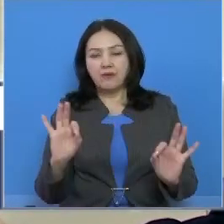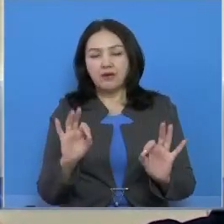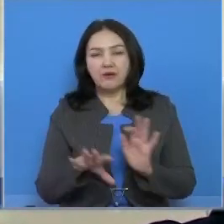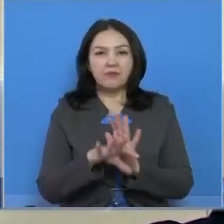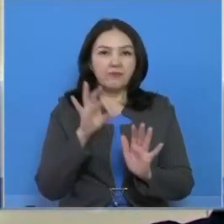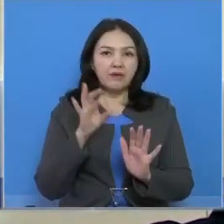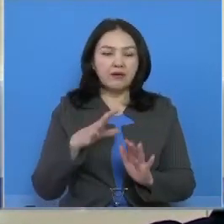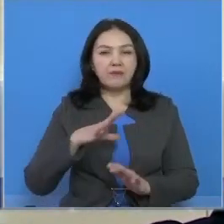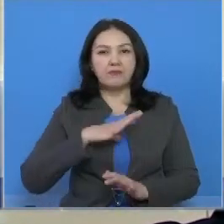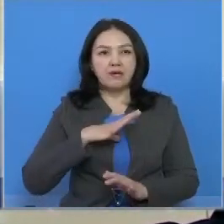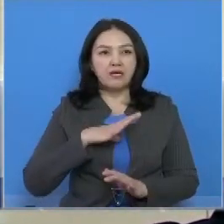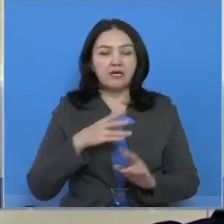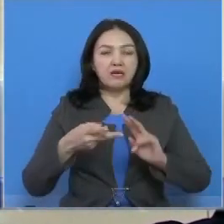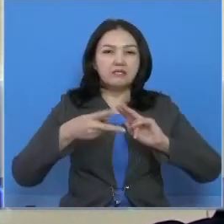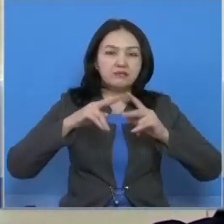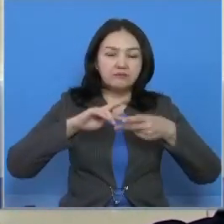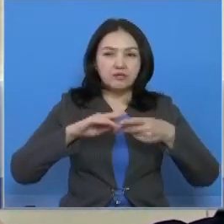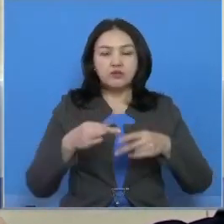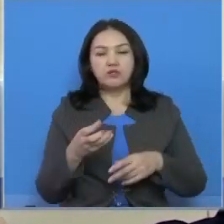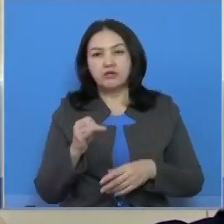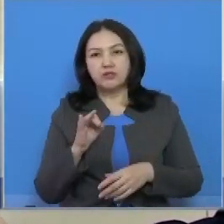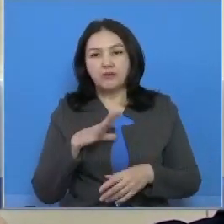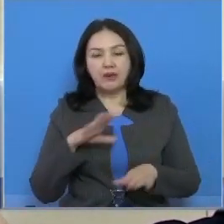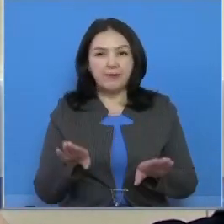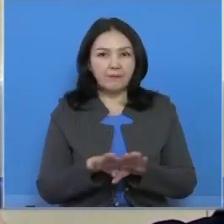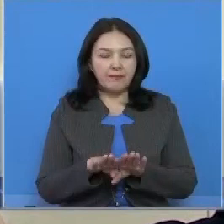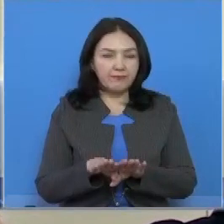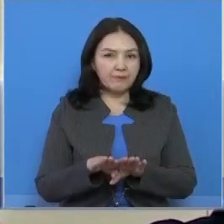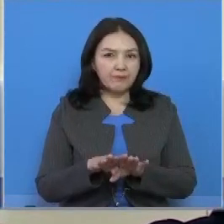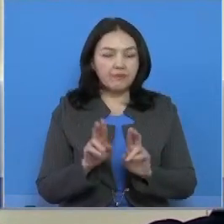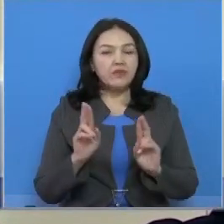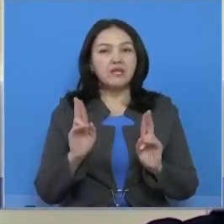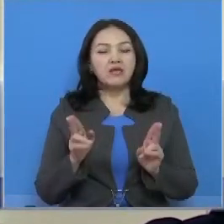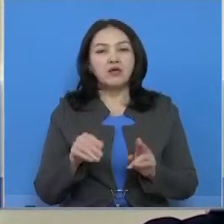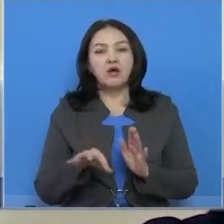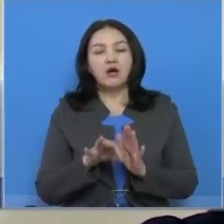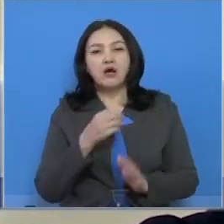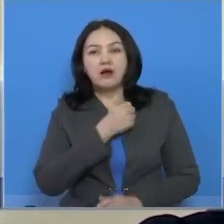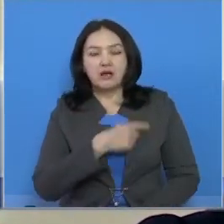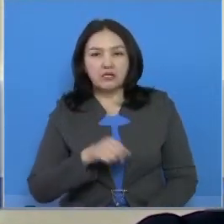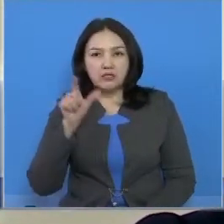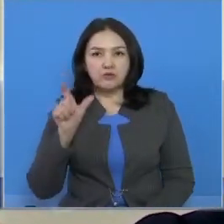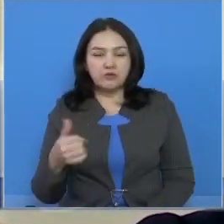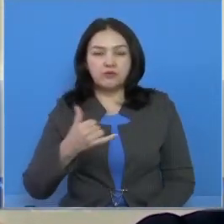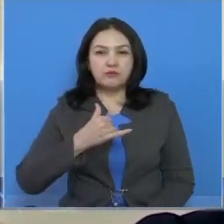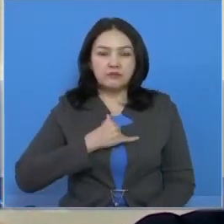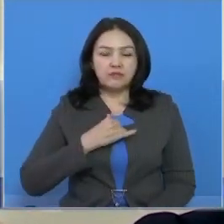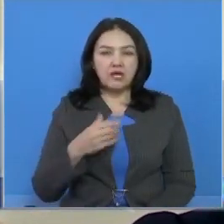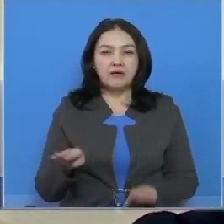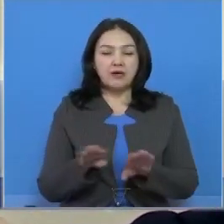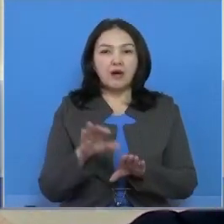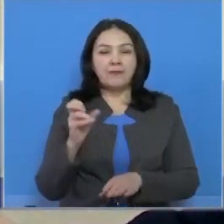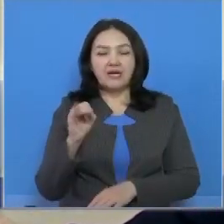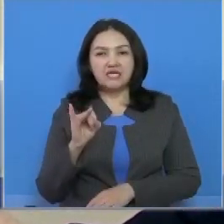выборов является смешанная избирательная система в соответствии с которой кандидаты у нас идут как от партии